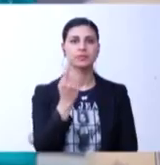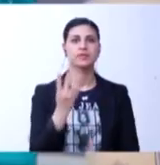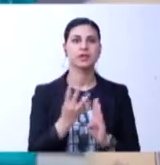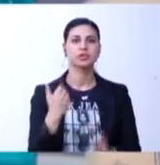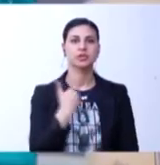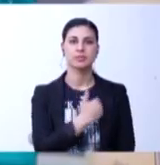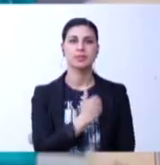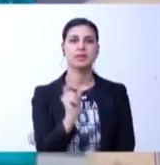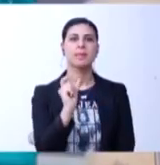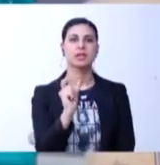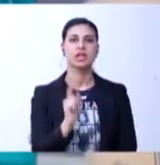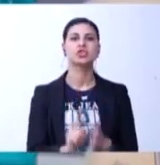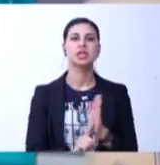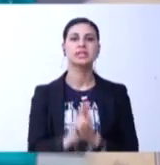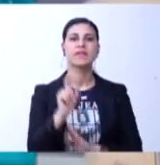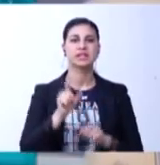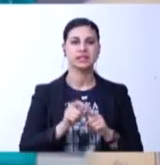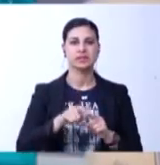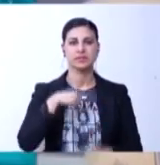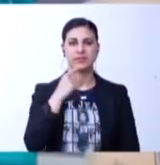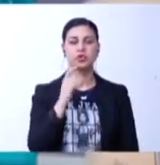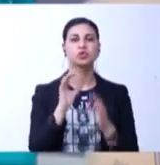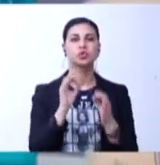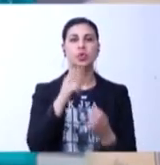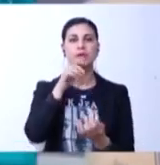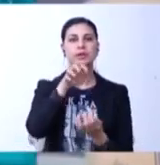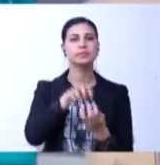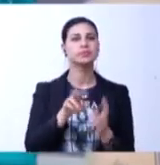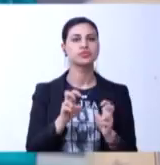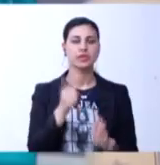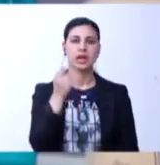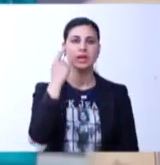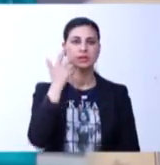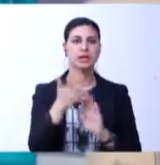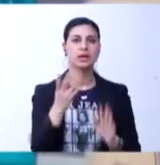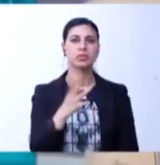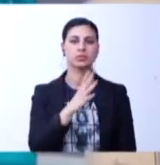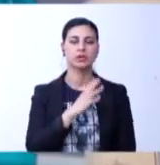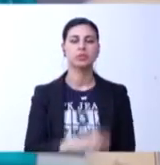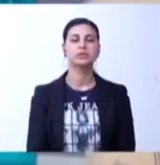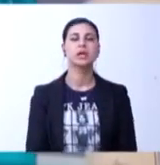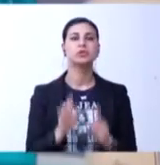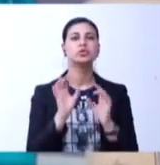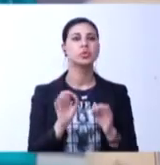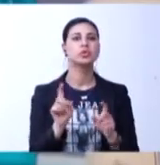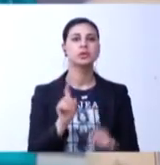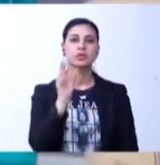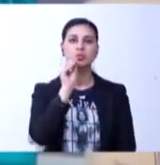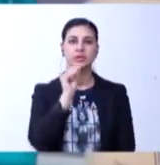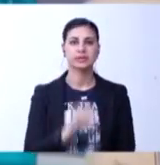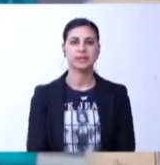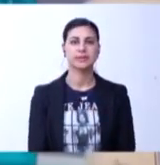პატარა შესავალი გავაკეთო. სწორი თანკბილვა რას ნიშნავს? რომ აყურებელმა კარგად გაიგოს, სწორი თანკბილვა არის,